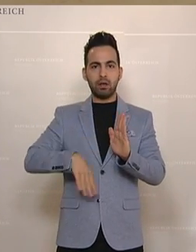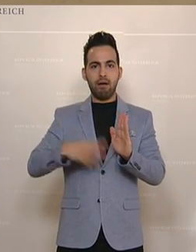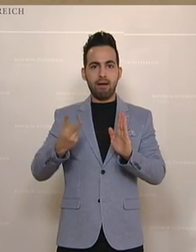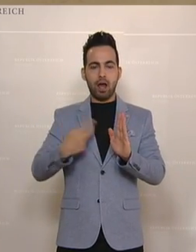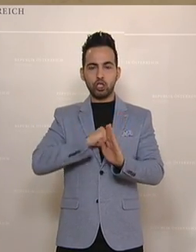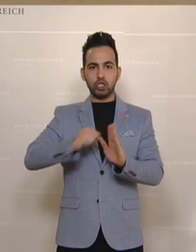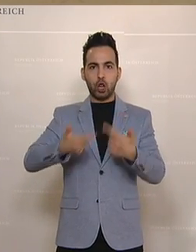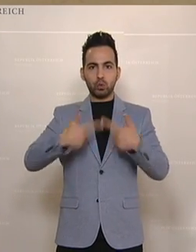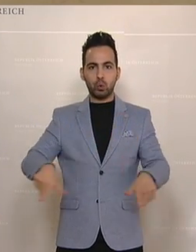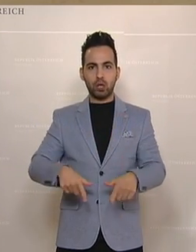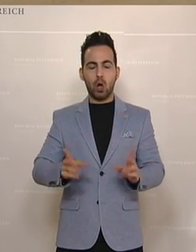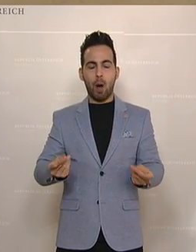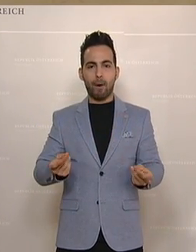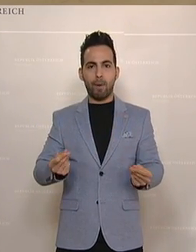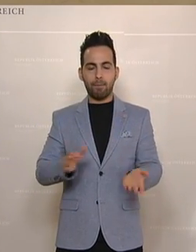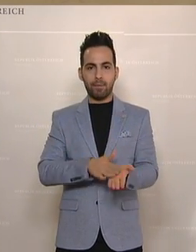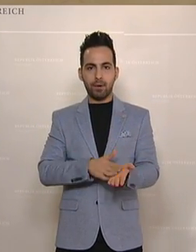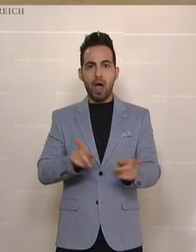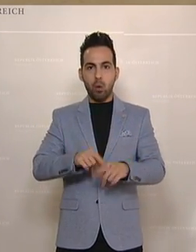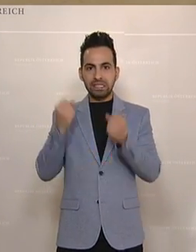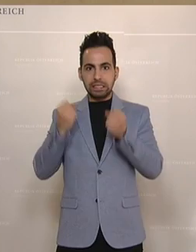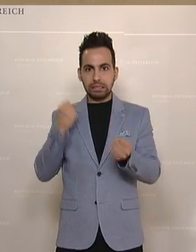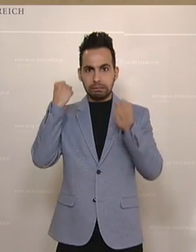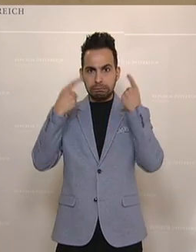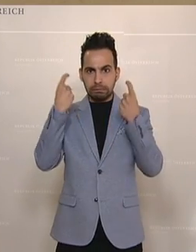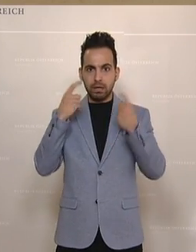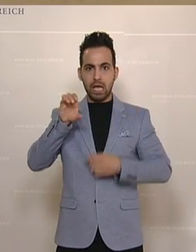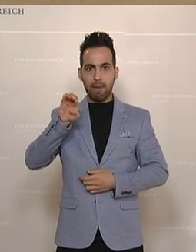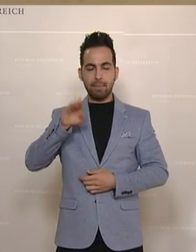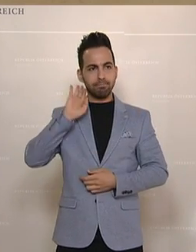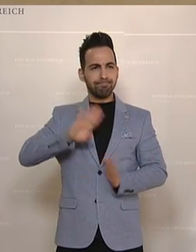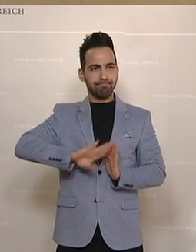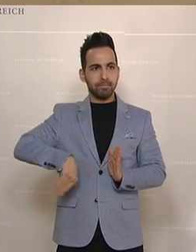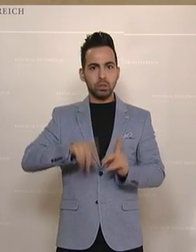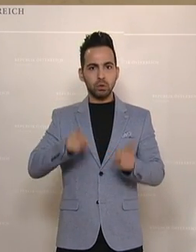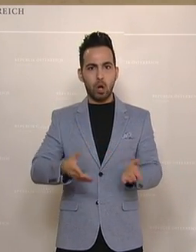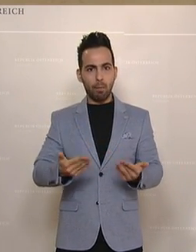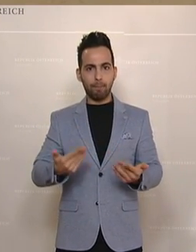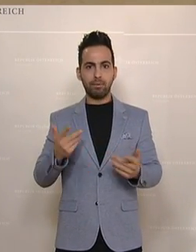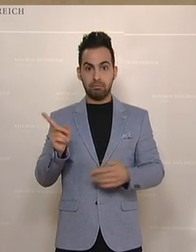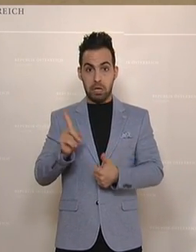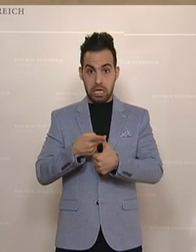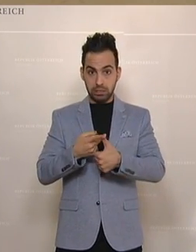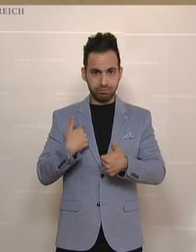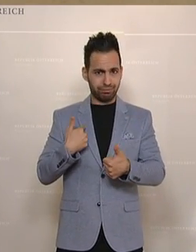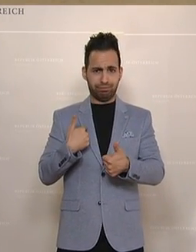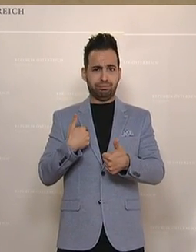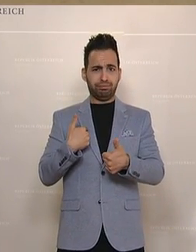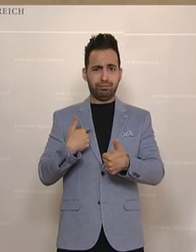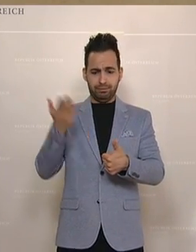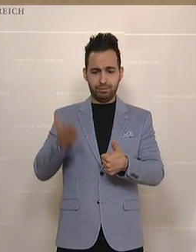schnelle Zulassung der Impfstoffe auch außerhalb der Sicherheitsbedenken der EMA oder der Zulassungsbehörde zu erwirken. Ein